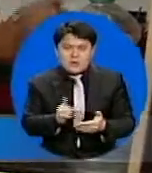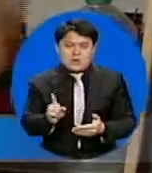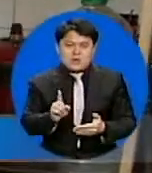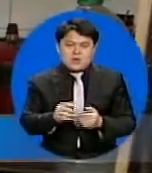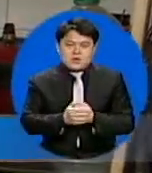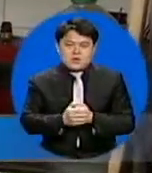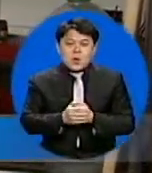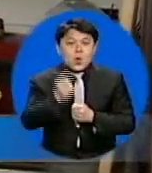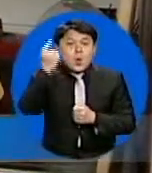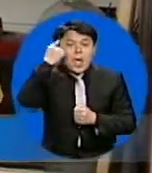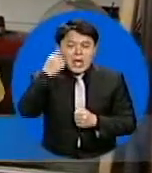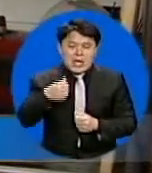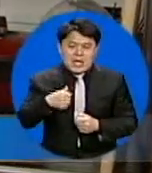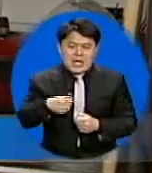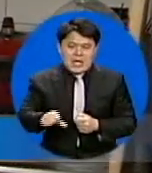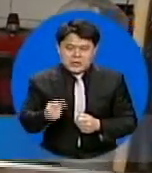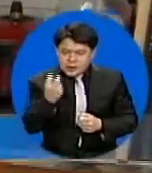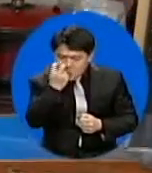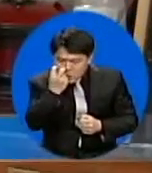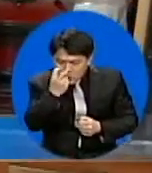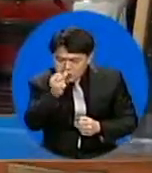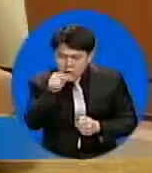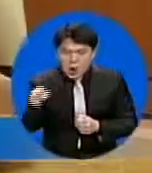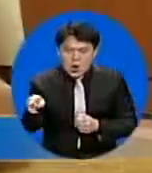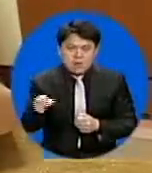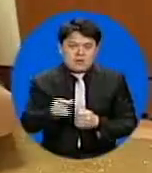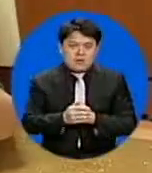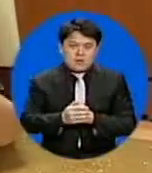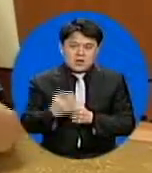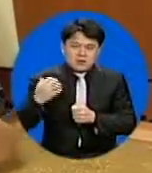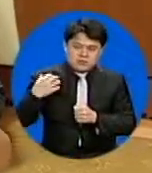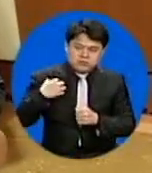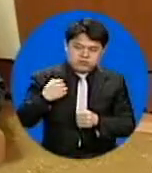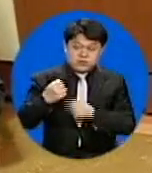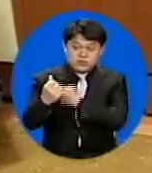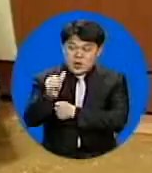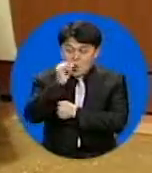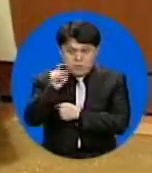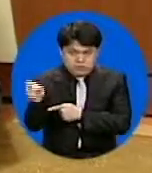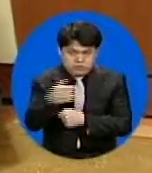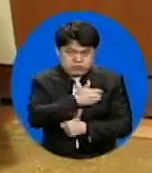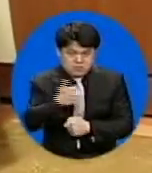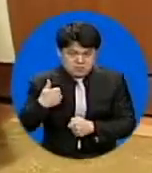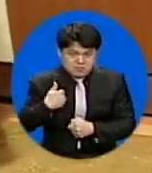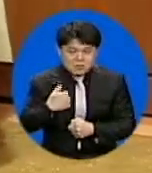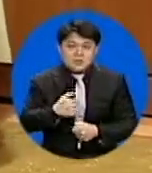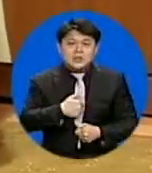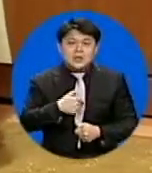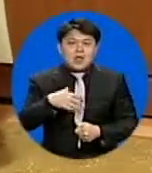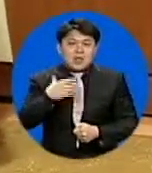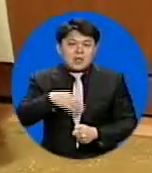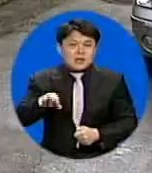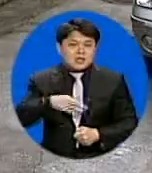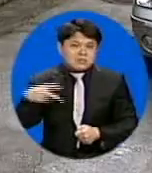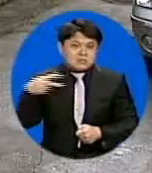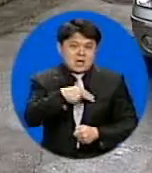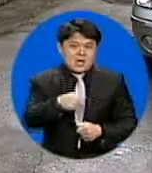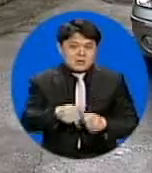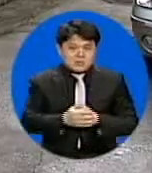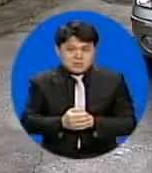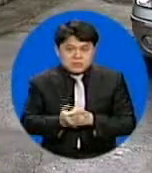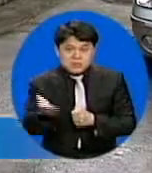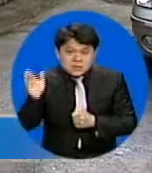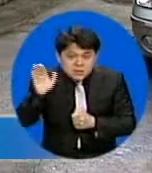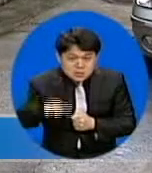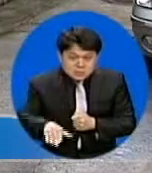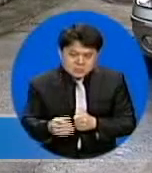모두 부양 의무자에 대한 조사에서 자녀들의 부양 의무 능력이 있음으로 인해 선정되지 못했습니다. 그러나